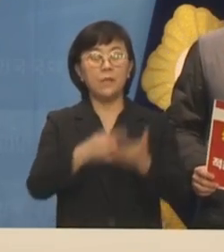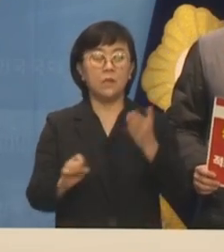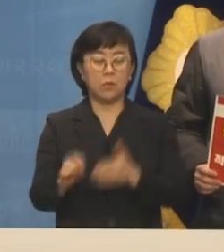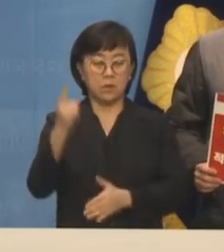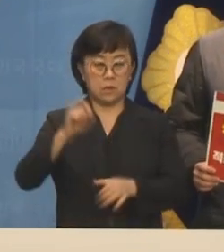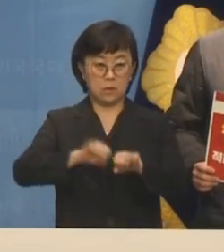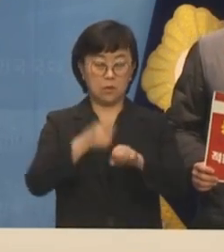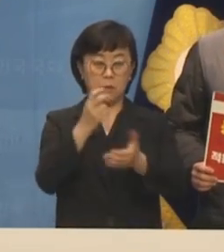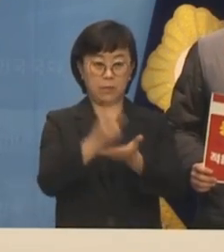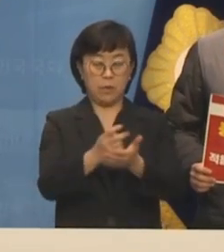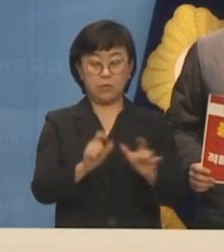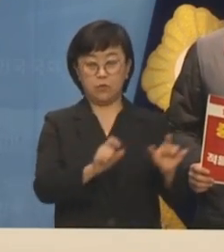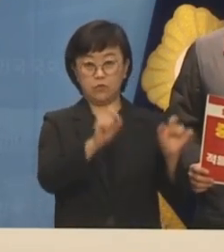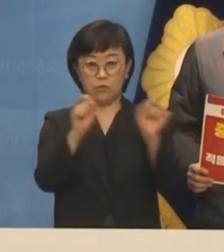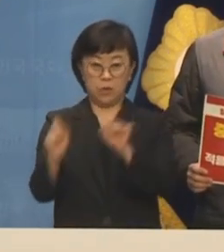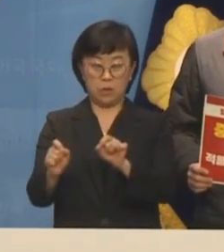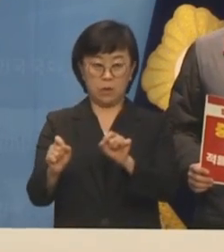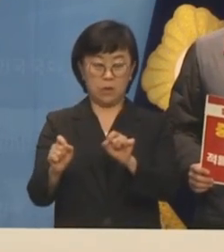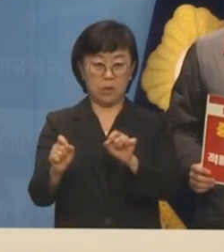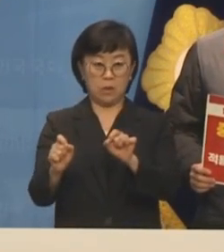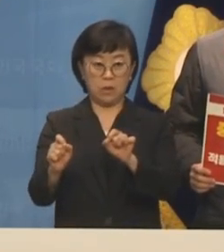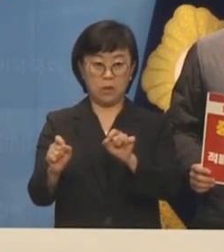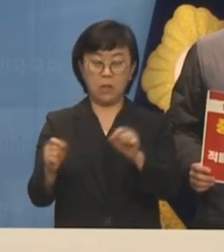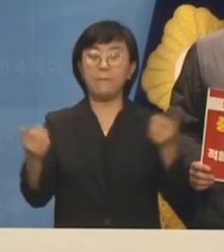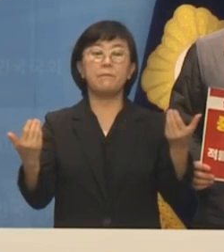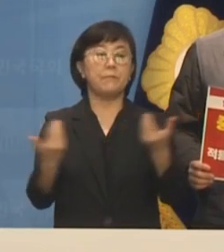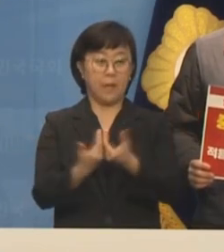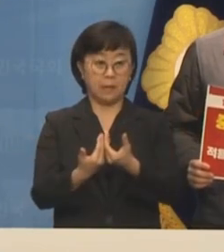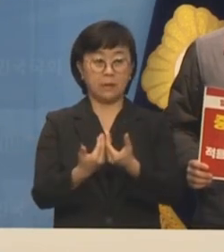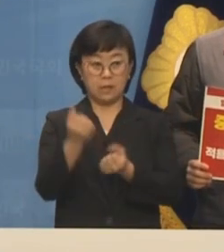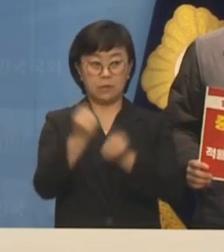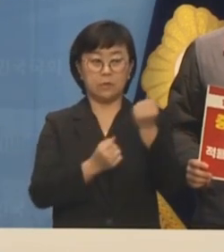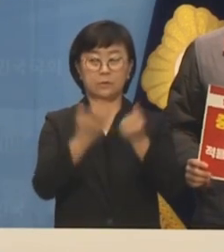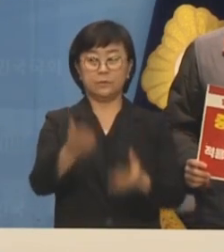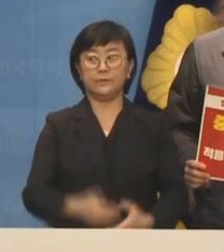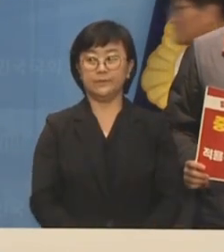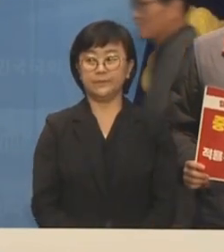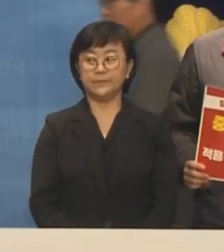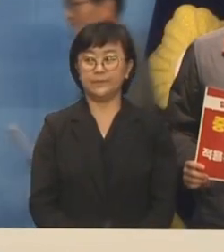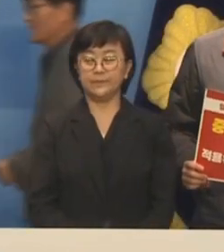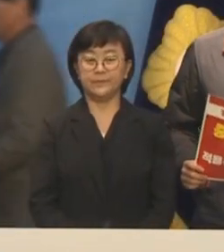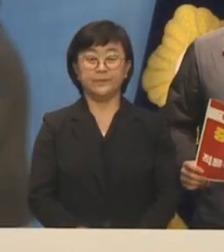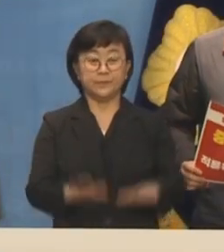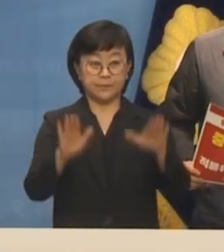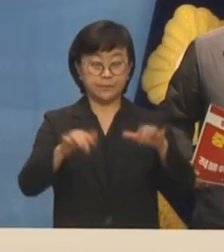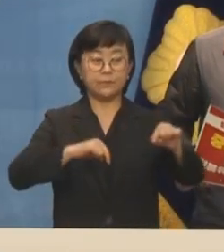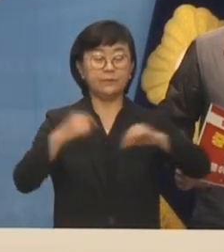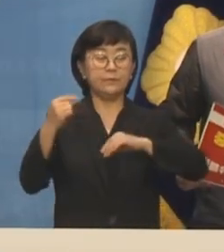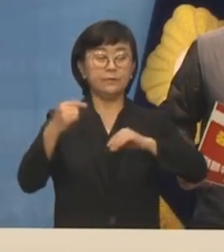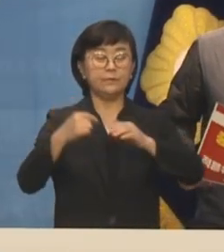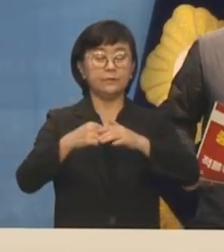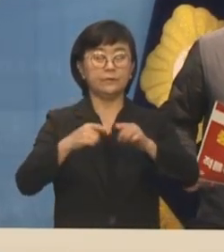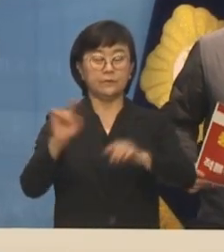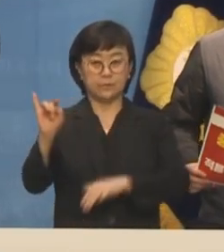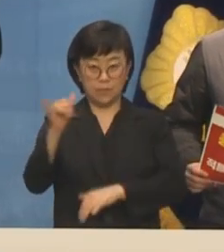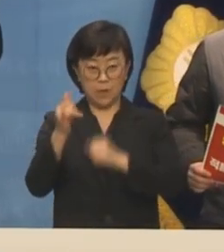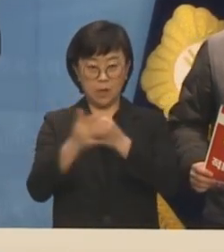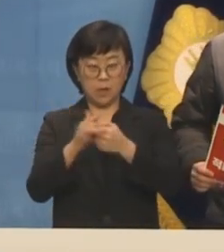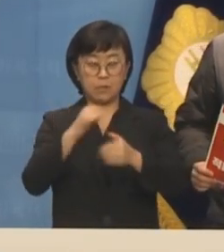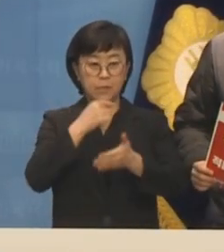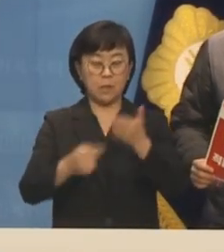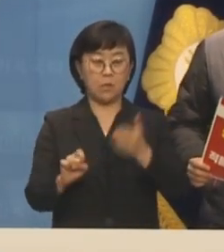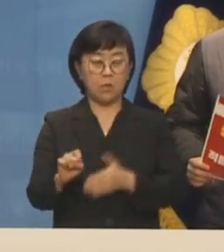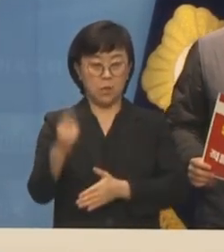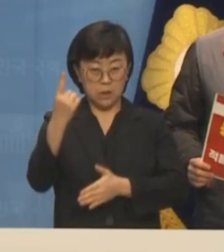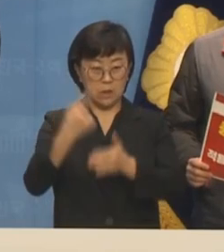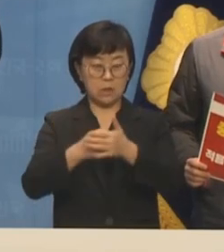중대재해처벌법 유예 연장 반대 국회 기자회견을 시작하도록 하겠습니다. 현재 정재계가 중대재해처벌법